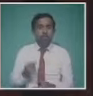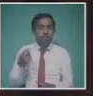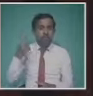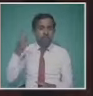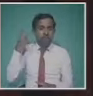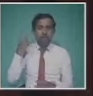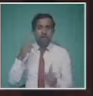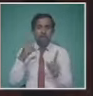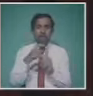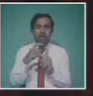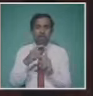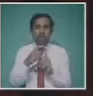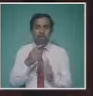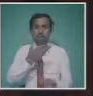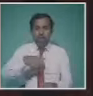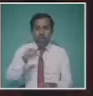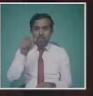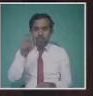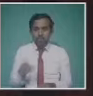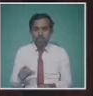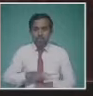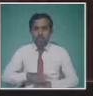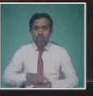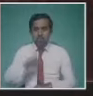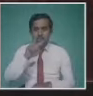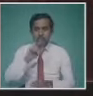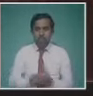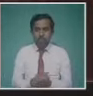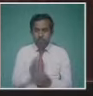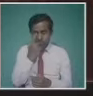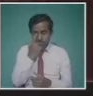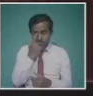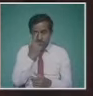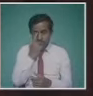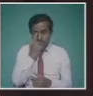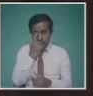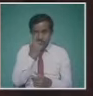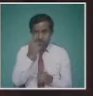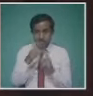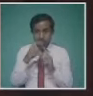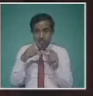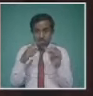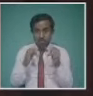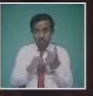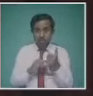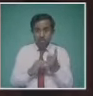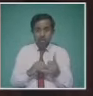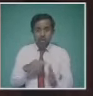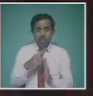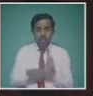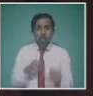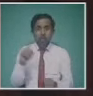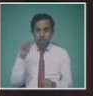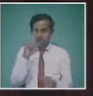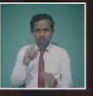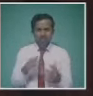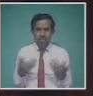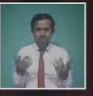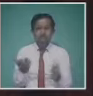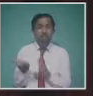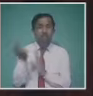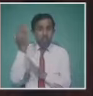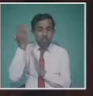අනුහර ධනුෂ්කරණ දෙලක සිදුවීම කරපන් තව තව මිනිත්තු දෙකක් කාලෙත් ඒ ධනුෂ්කරණ දෙලක සිදුවීම මේ රටේ මේ පළවෙනි එබ සිදුවීමක් නෙවෙයි මීට